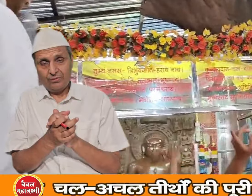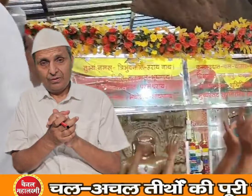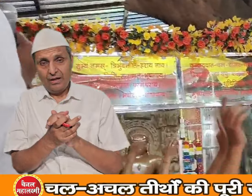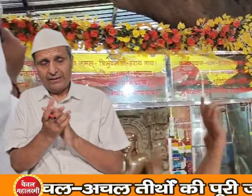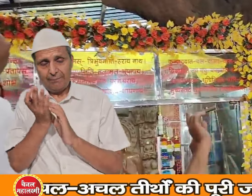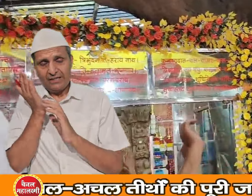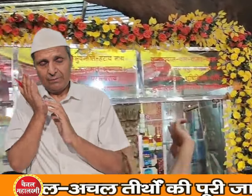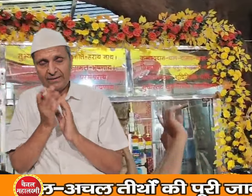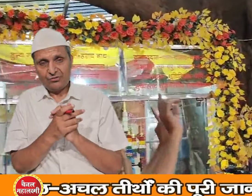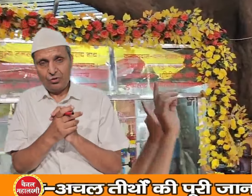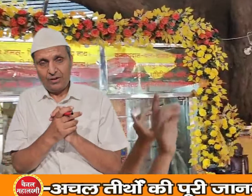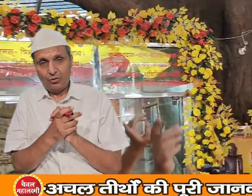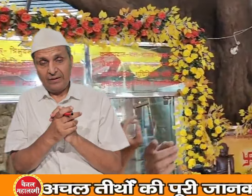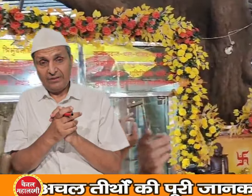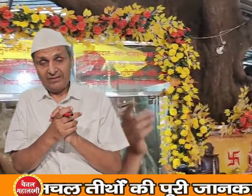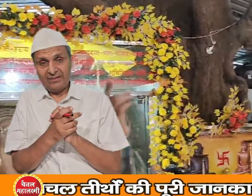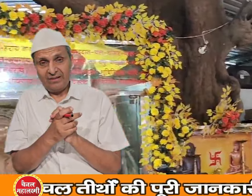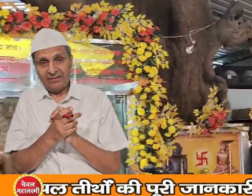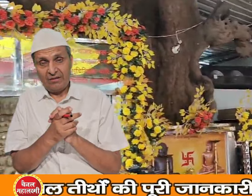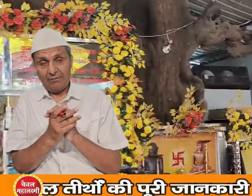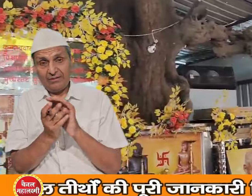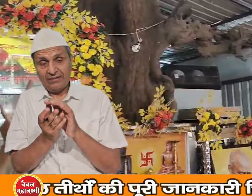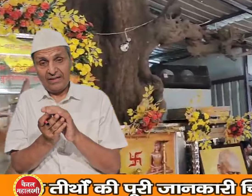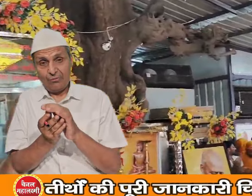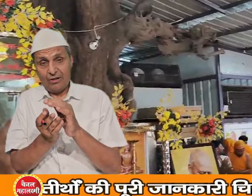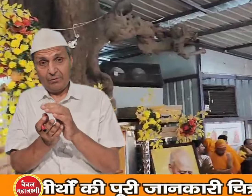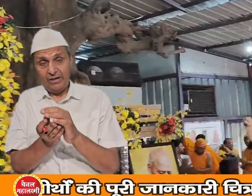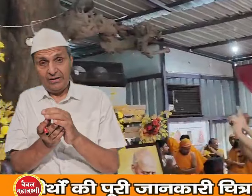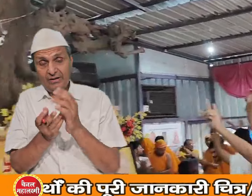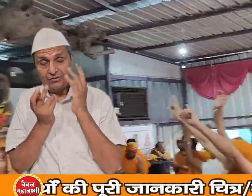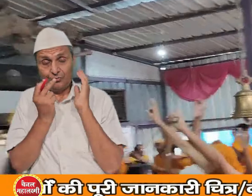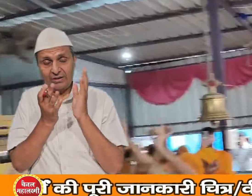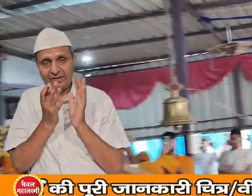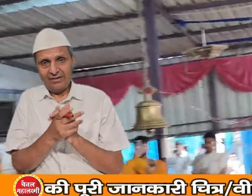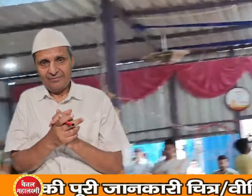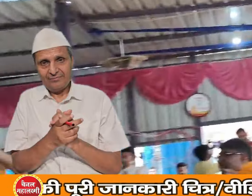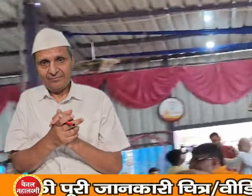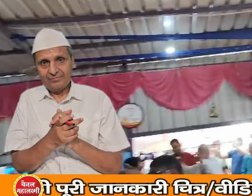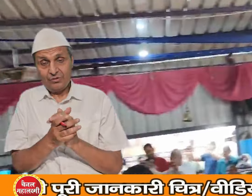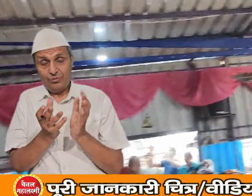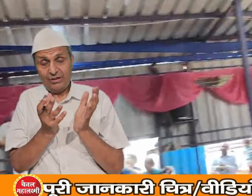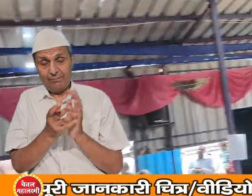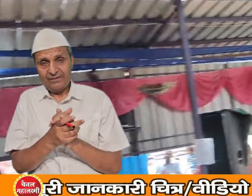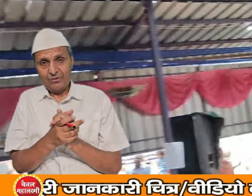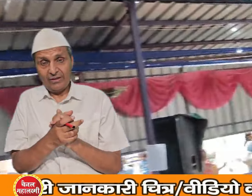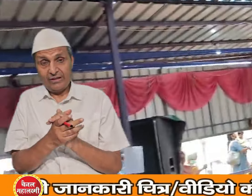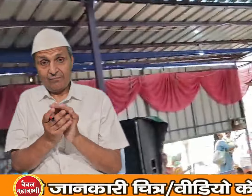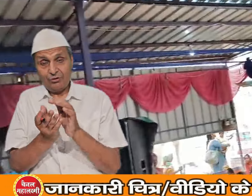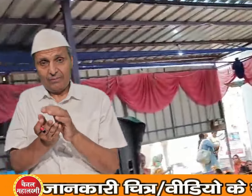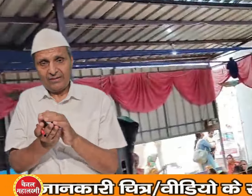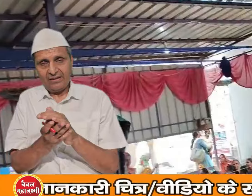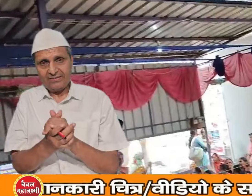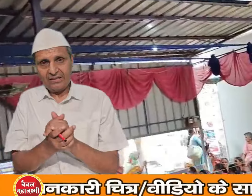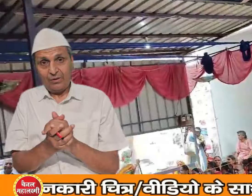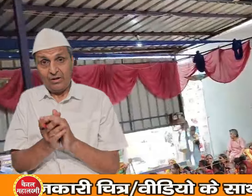करूं कहते पास में 35 किलोमीटर दूर पर विधान चल रहा था वहां पर विधान करहे थे उनकी बहू की झुमका गिर गया ढूंढते रहे परेशान हो गए कि